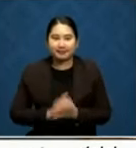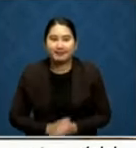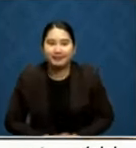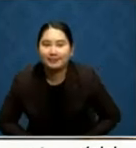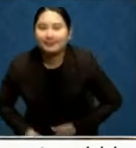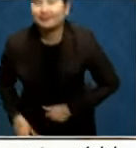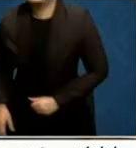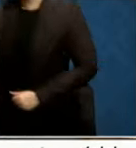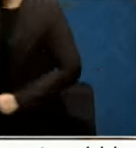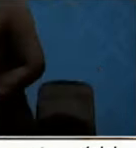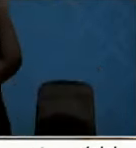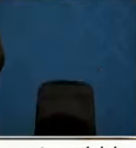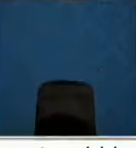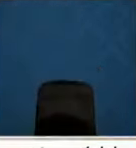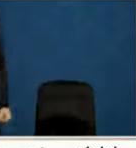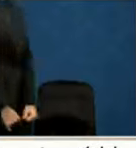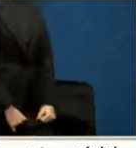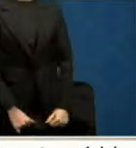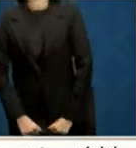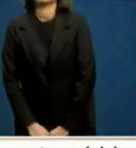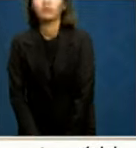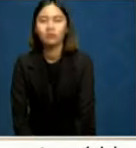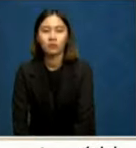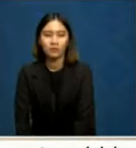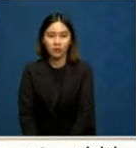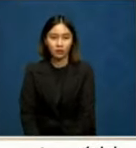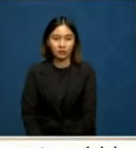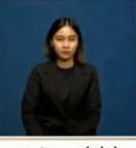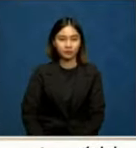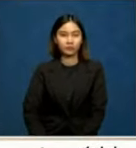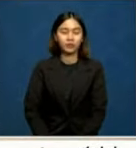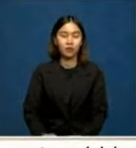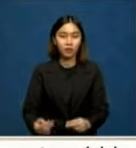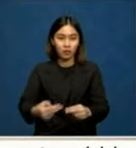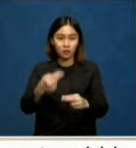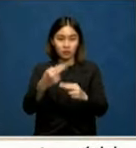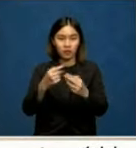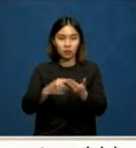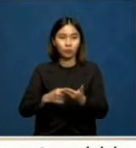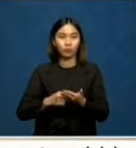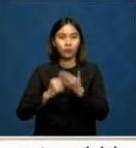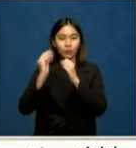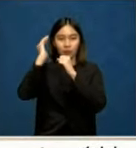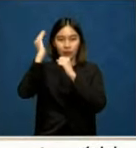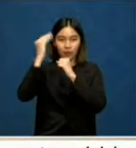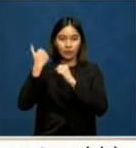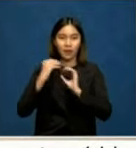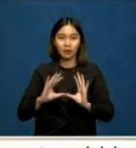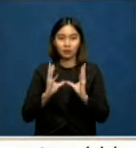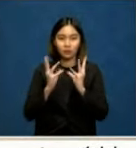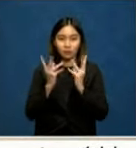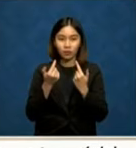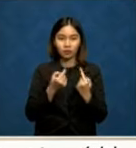รั ขบ